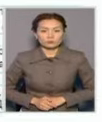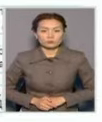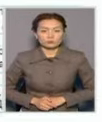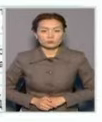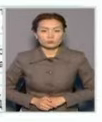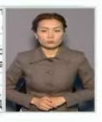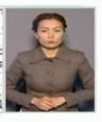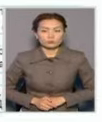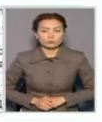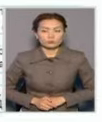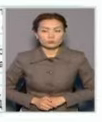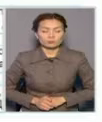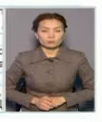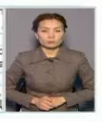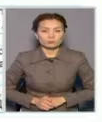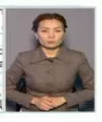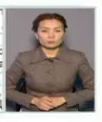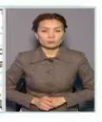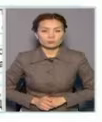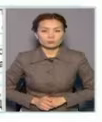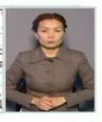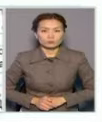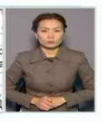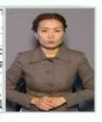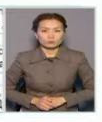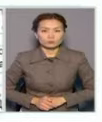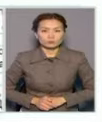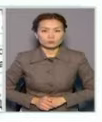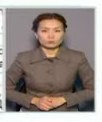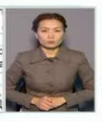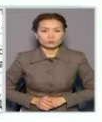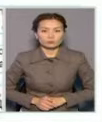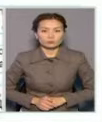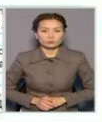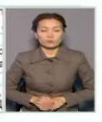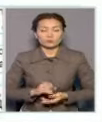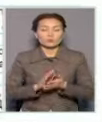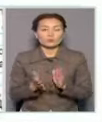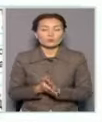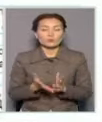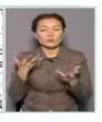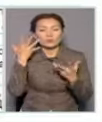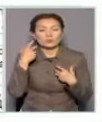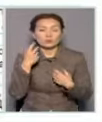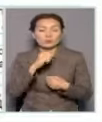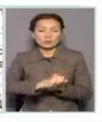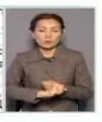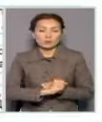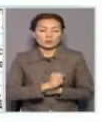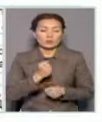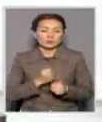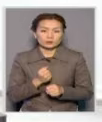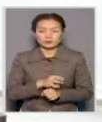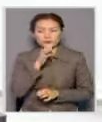казарме медицина пандора хотите ли вы гема тур по языкам томасе тут состояние современного фармацевтического производства